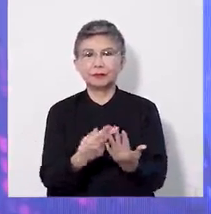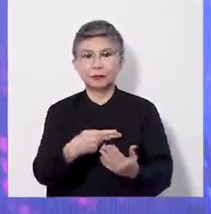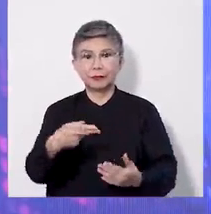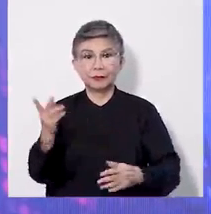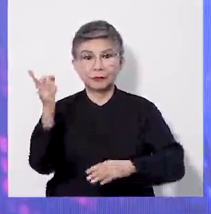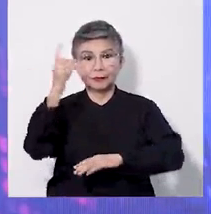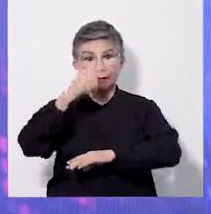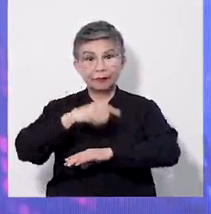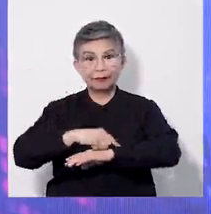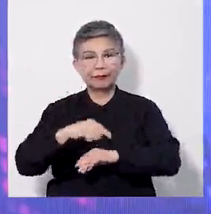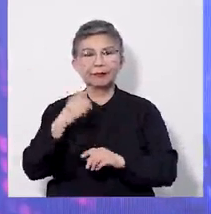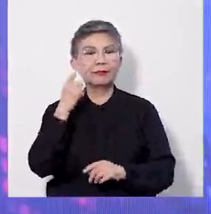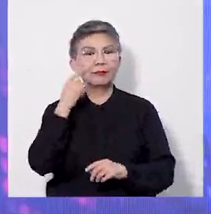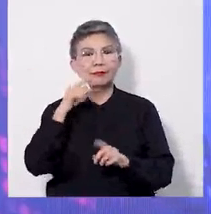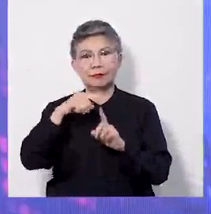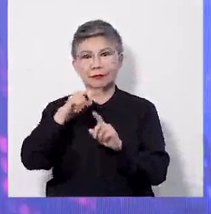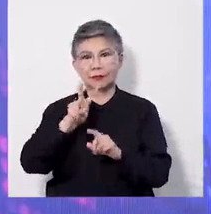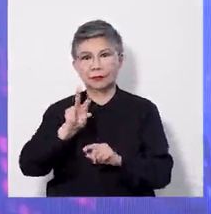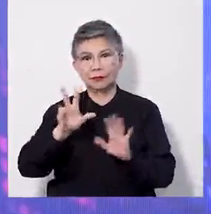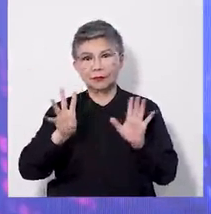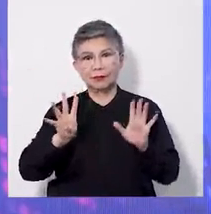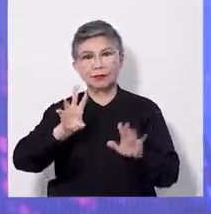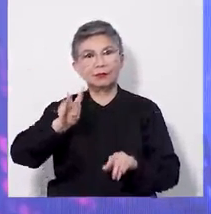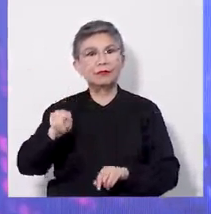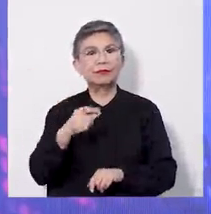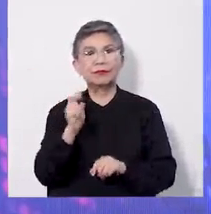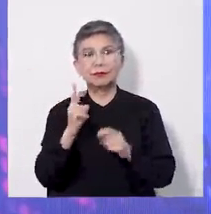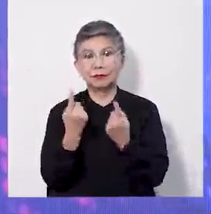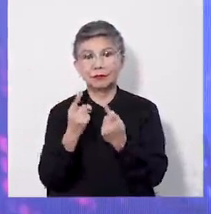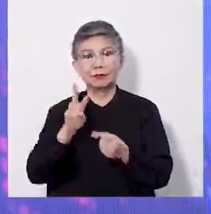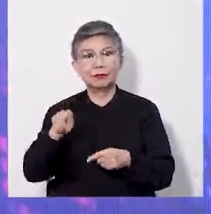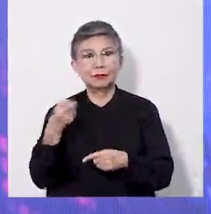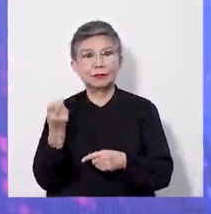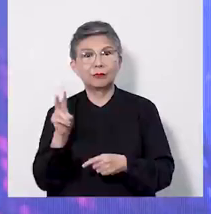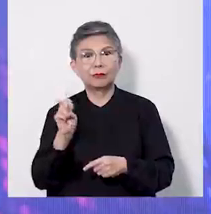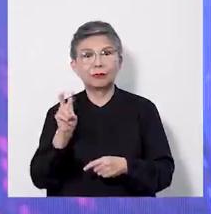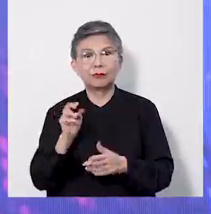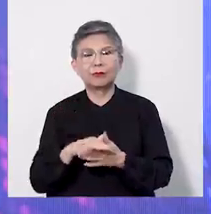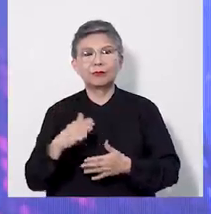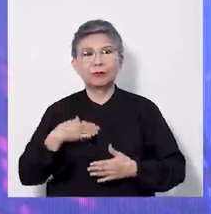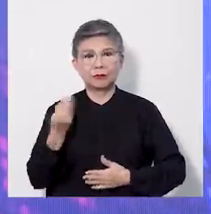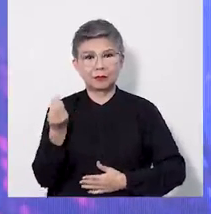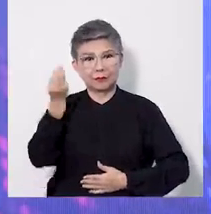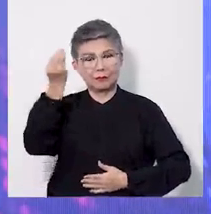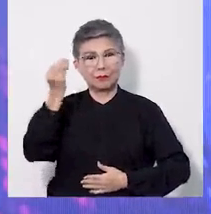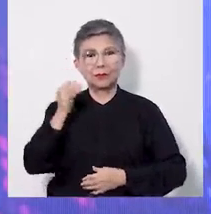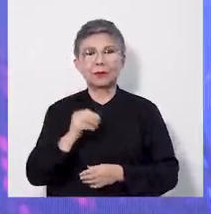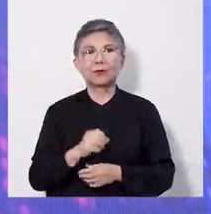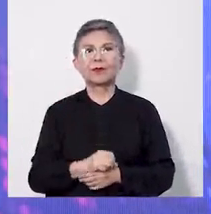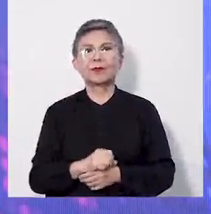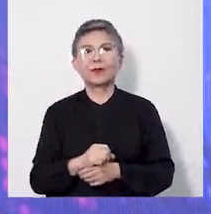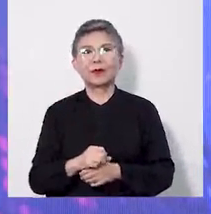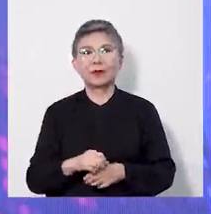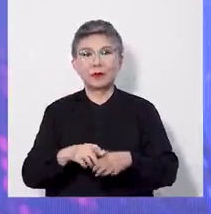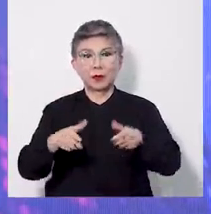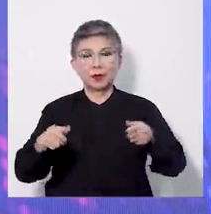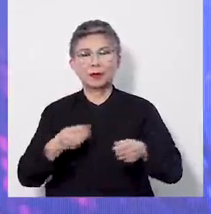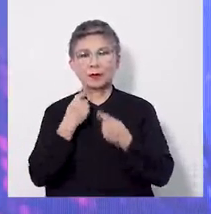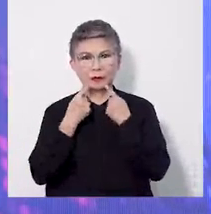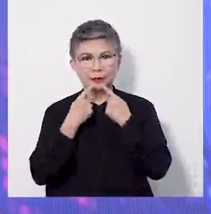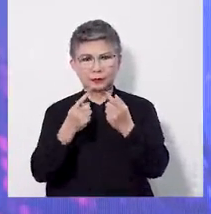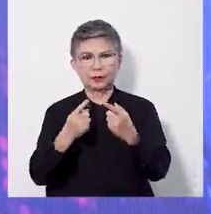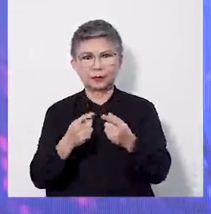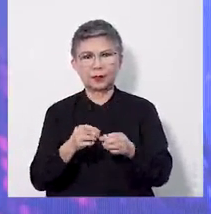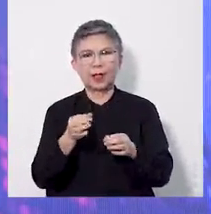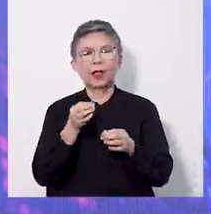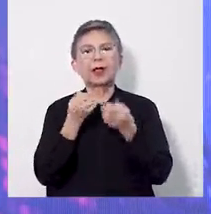pada hari ini Selasa 29 November 2022 saya karopen Mas di humas Polri akan menyampaikan